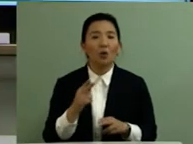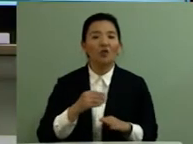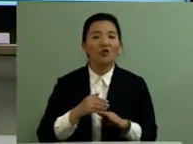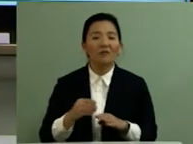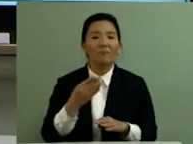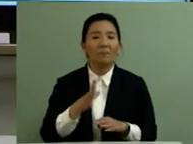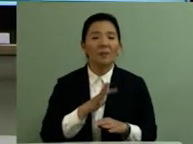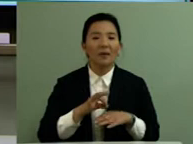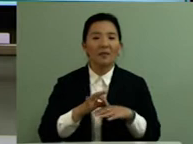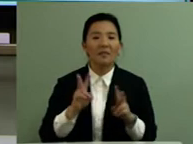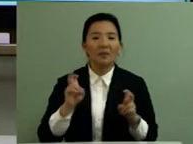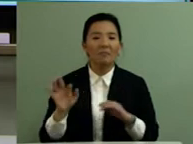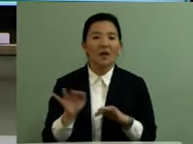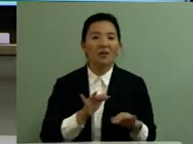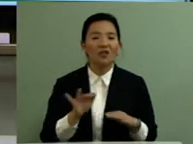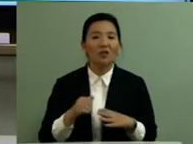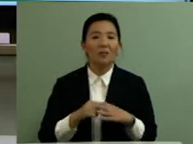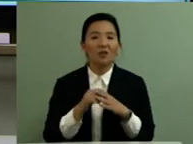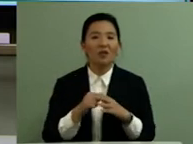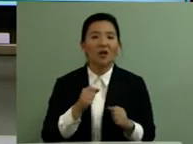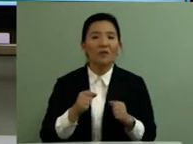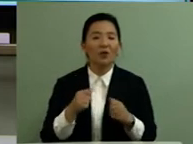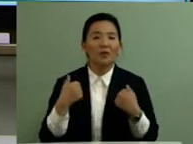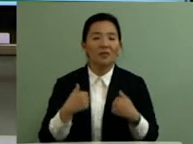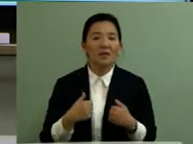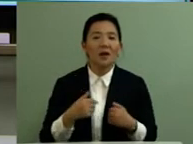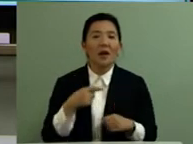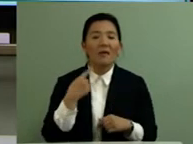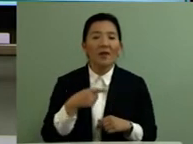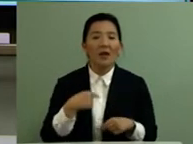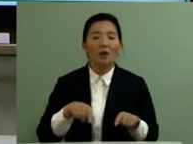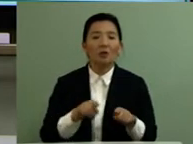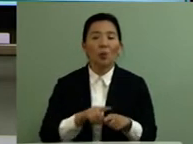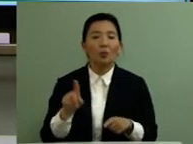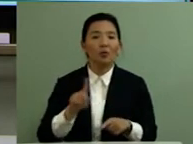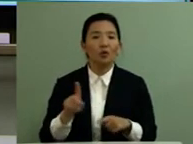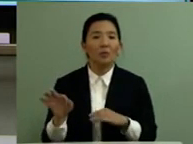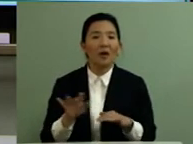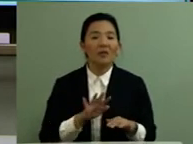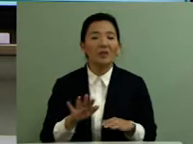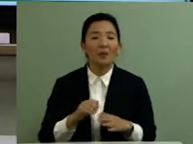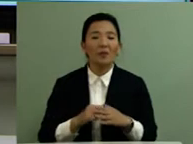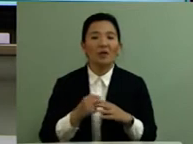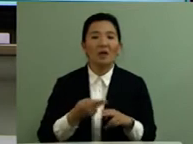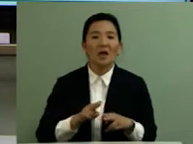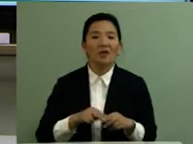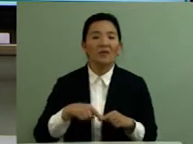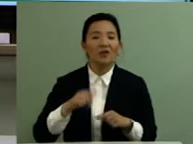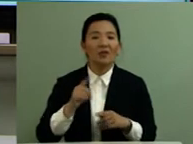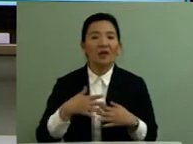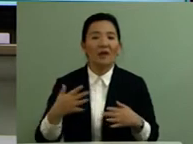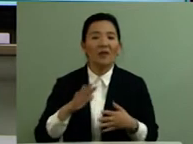четверти проходили тему «Механическое напряжение твердых тел». Мы говорили о том, что механическое напряжение – это величина,